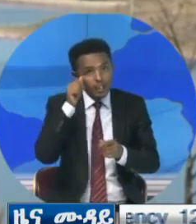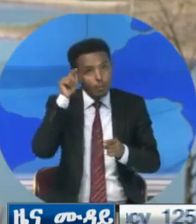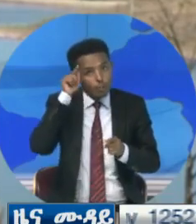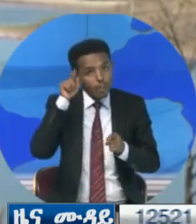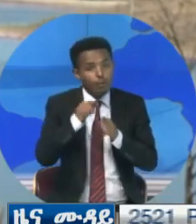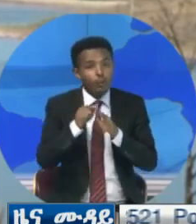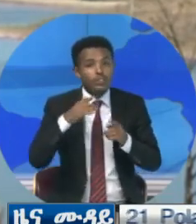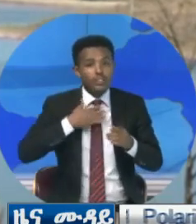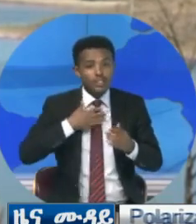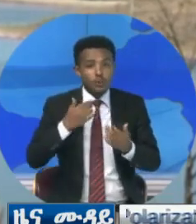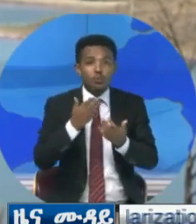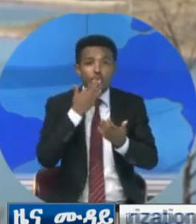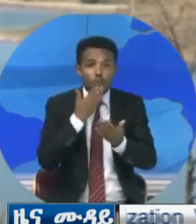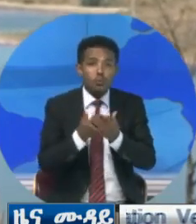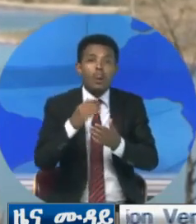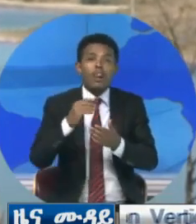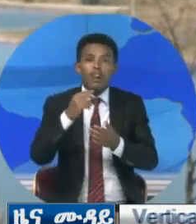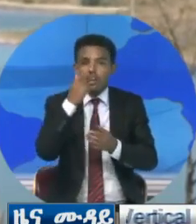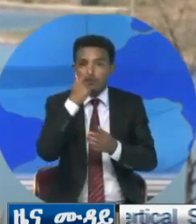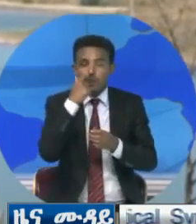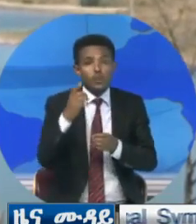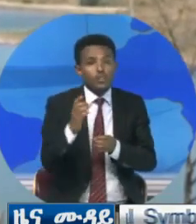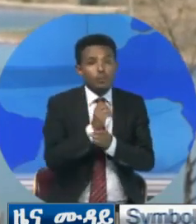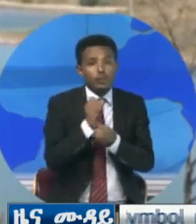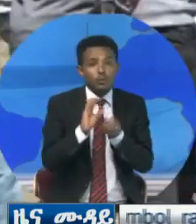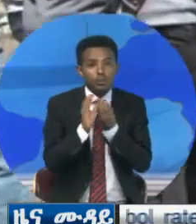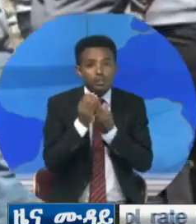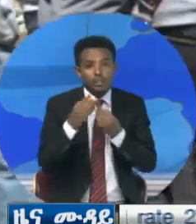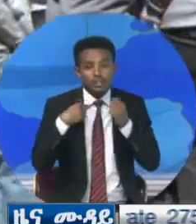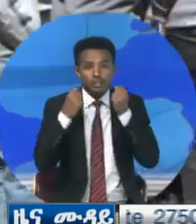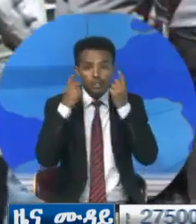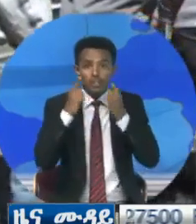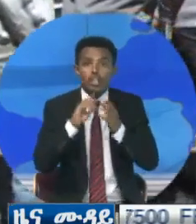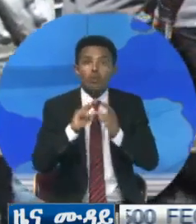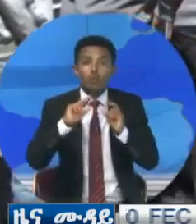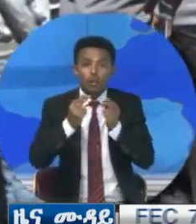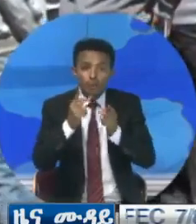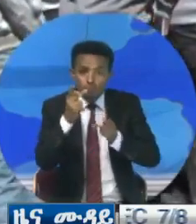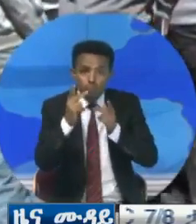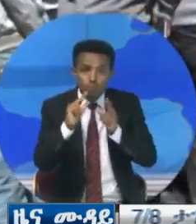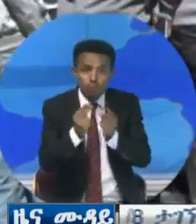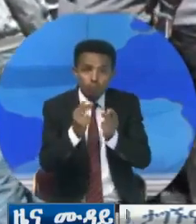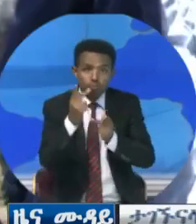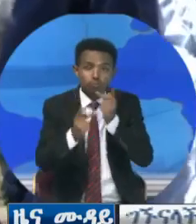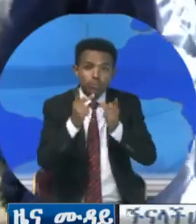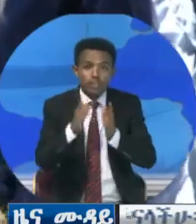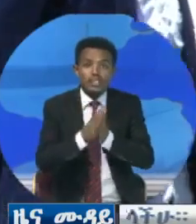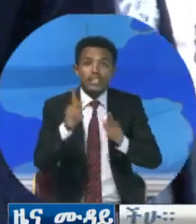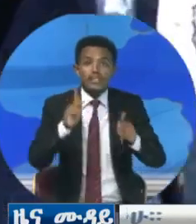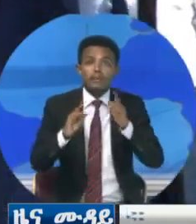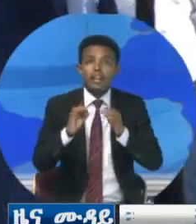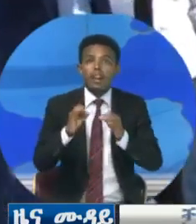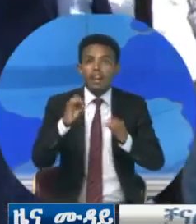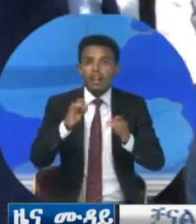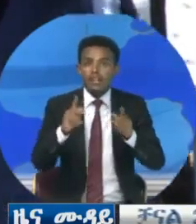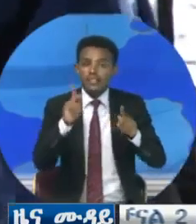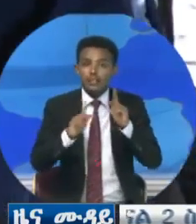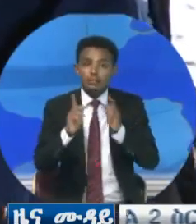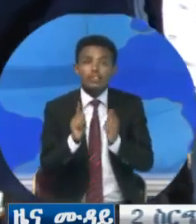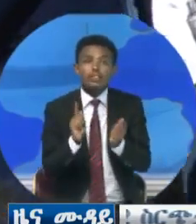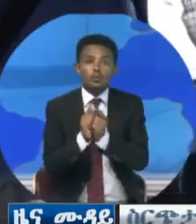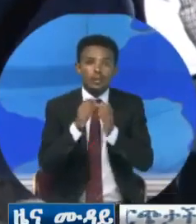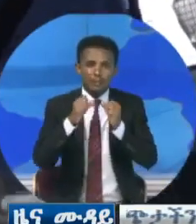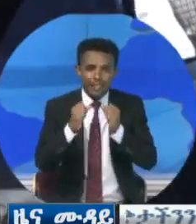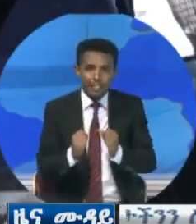ጥሩ ልምድ ወሰዱበት ሁኔታ እንዳለ ነው እንግዲህ የተረዳ ነው ከነሱ ማለት ነው። የሉካን ቡድኑ ጉብኝት የህዝብ ለህዝብ ግንኙነቱንም የሚያጠናክር